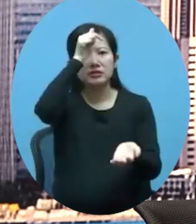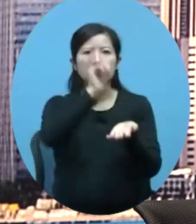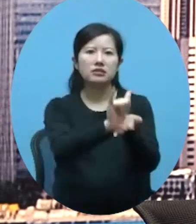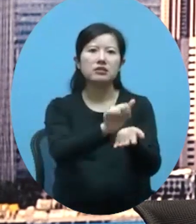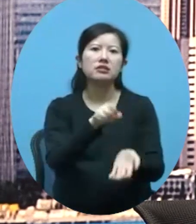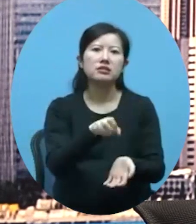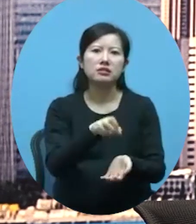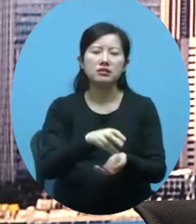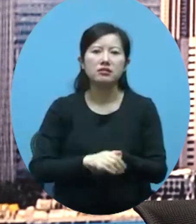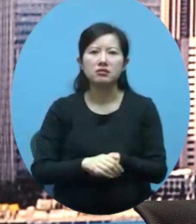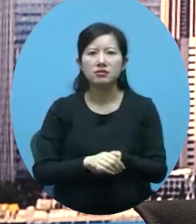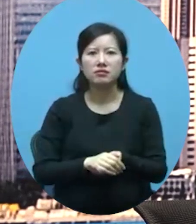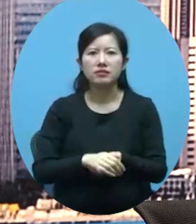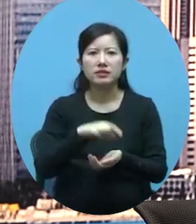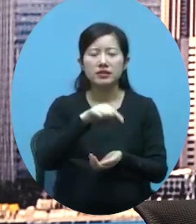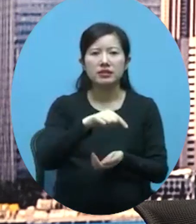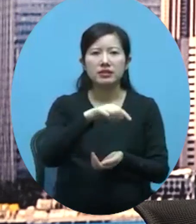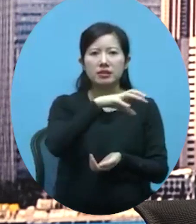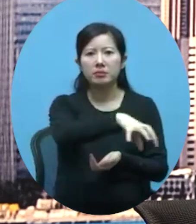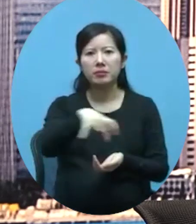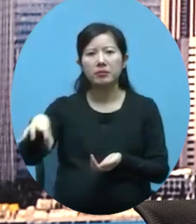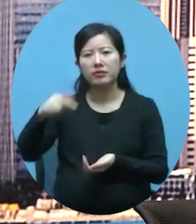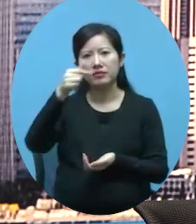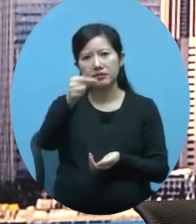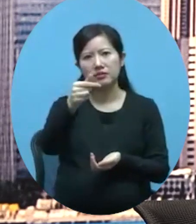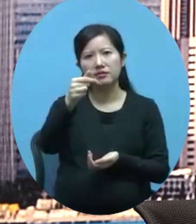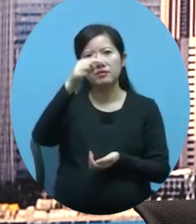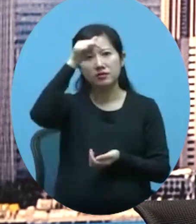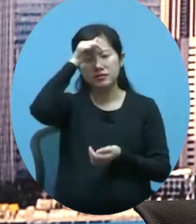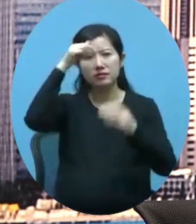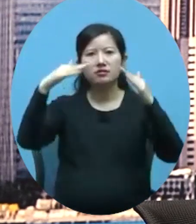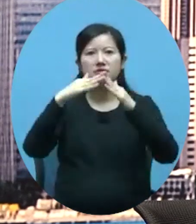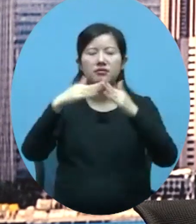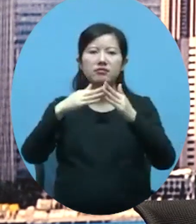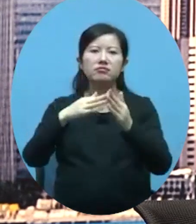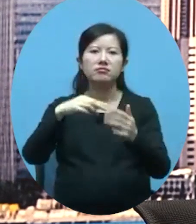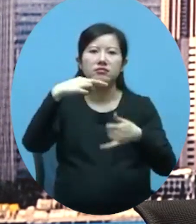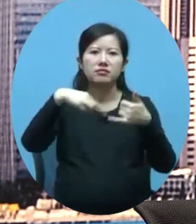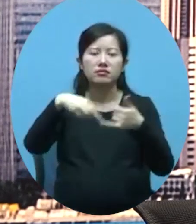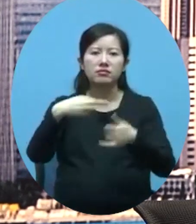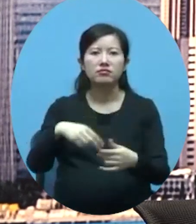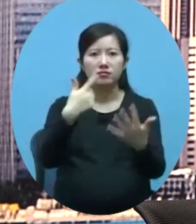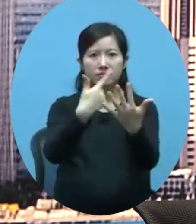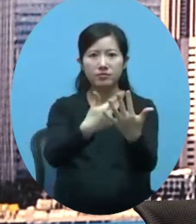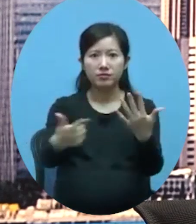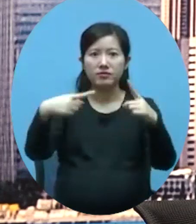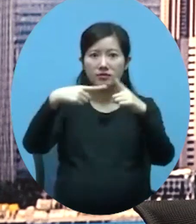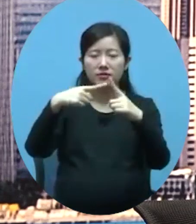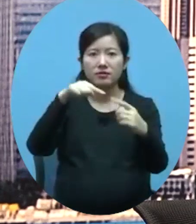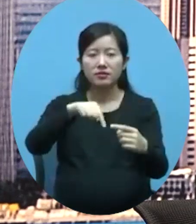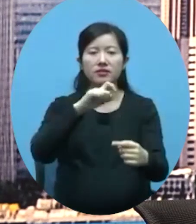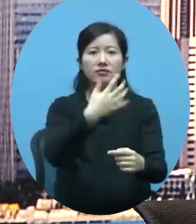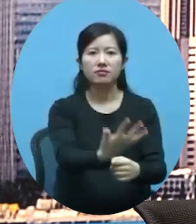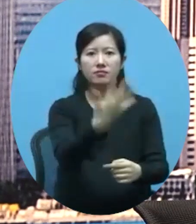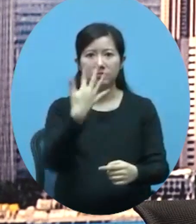院的当中他们现在在10间医院里面接受治疗在这58位里面有5位